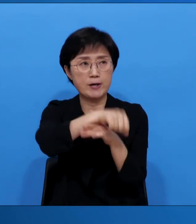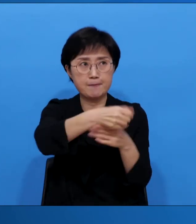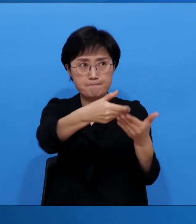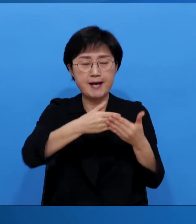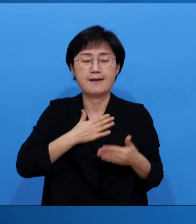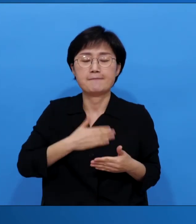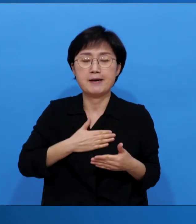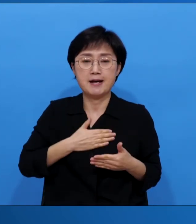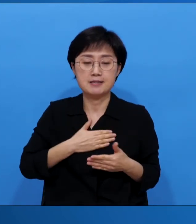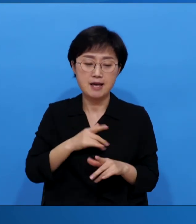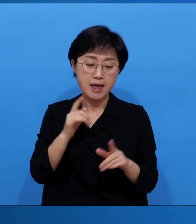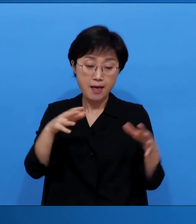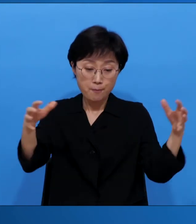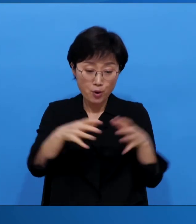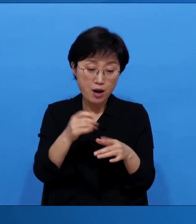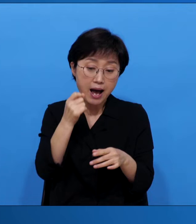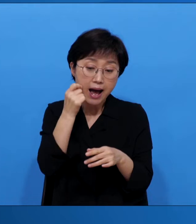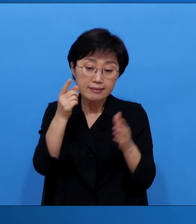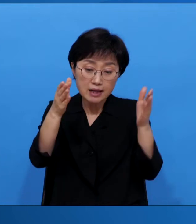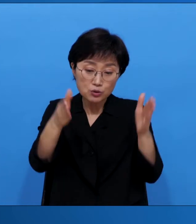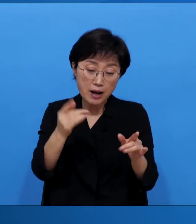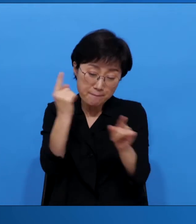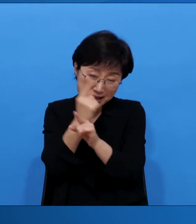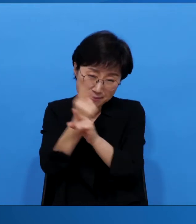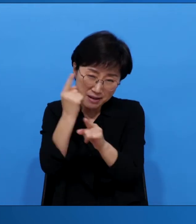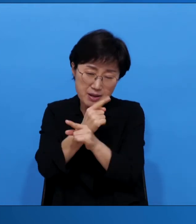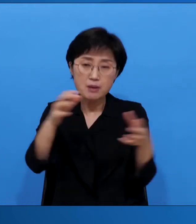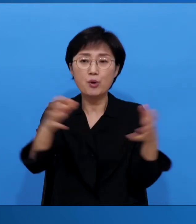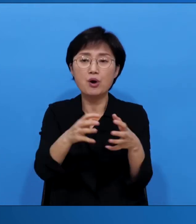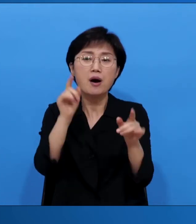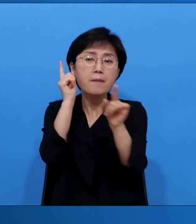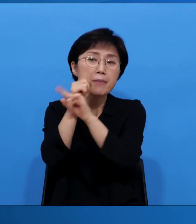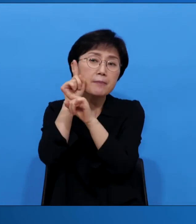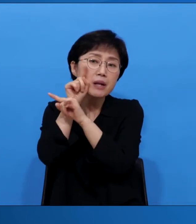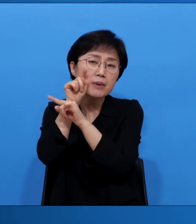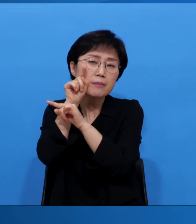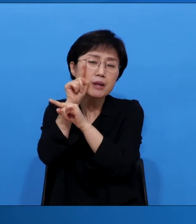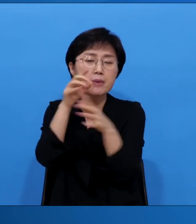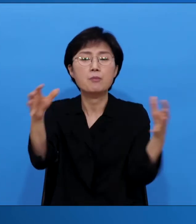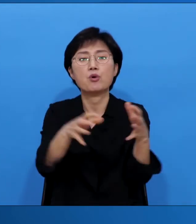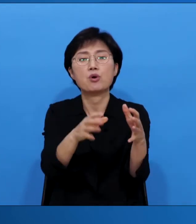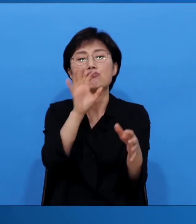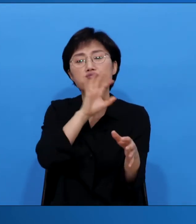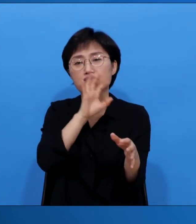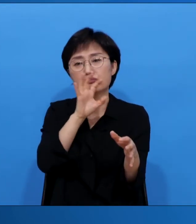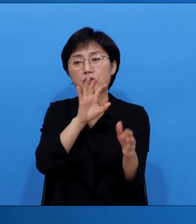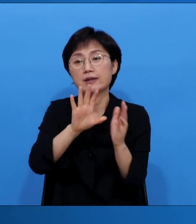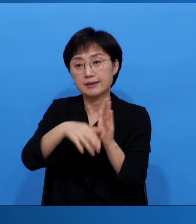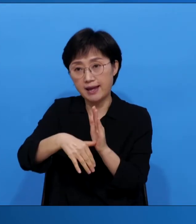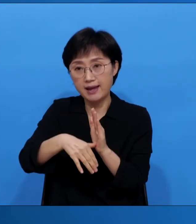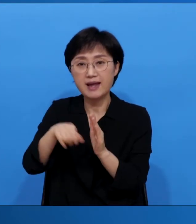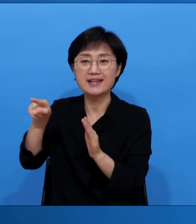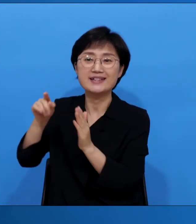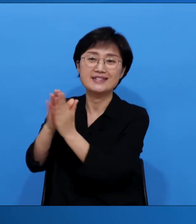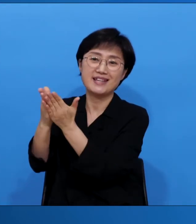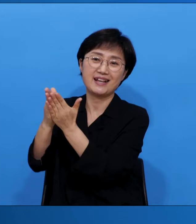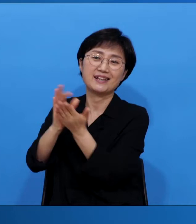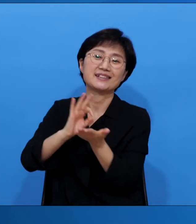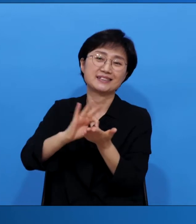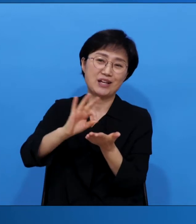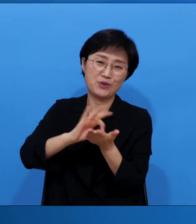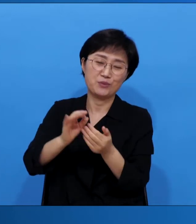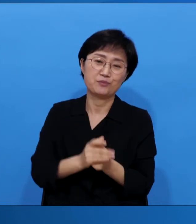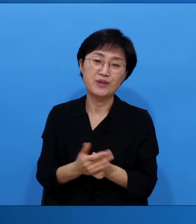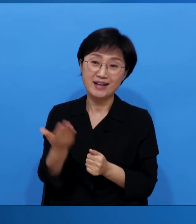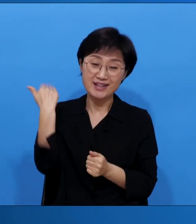이래가지고 매일같이 한 달 동안 훈련했어요. 한 달 동안 훈련할 때 이 내용이 쓰이거란 말이에요. 그때는 책을